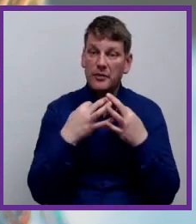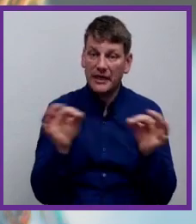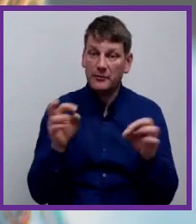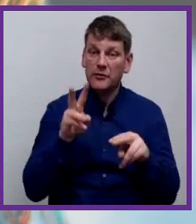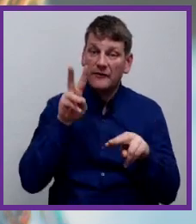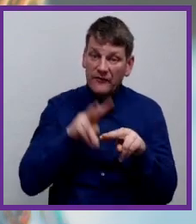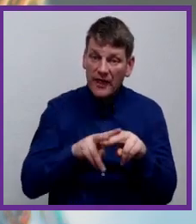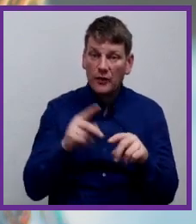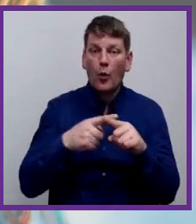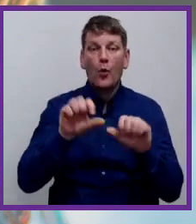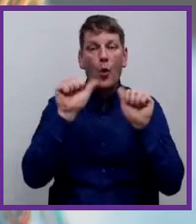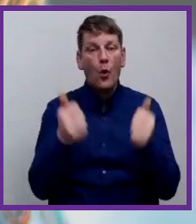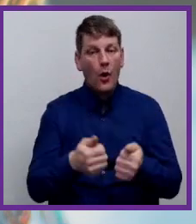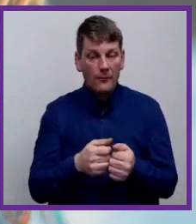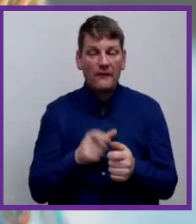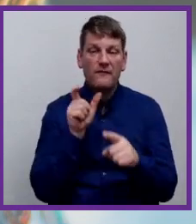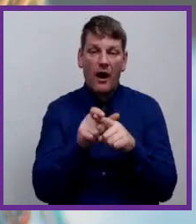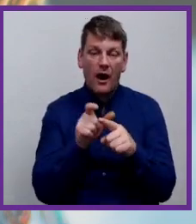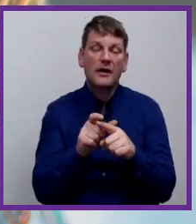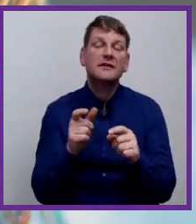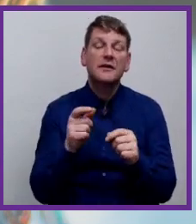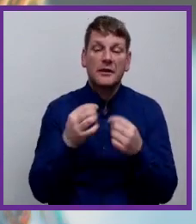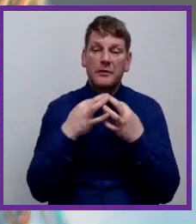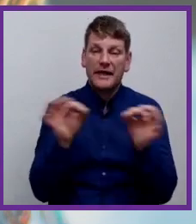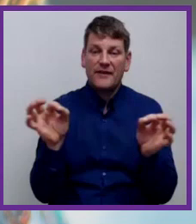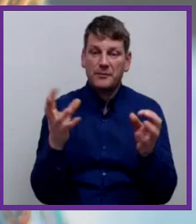un loma vārda brīvības ietvaros.